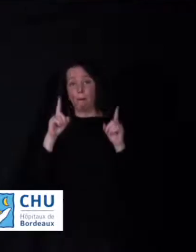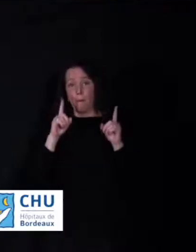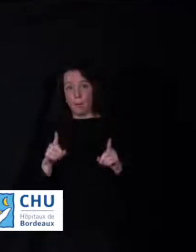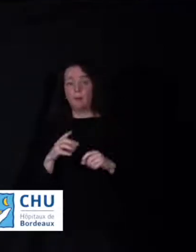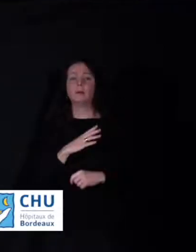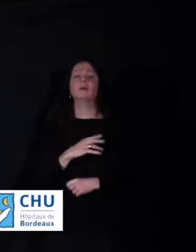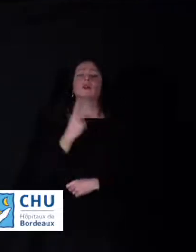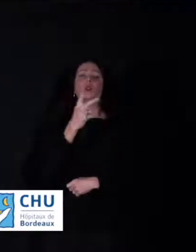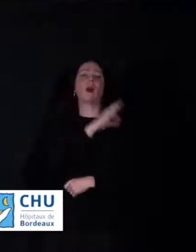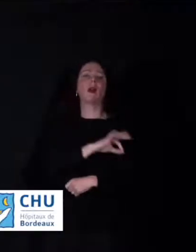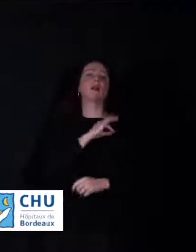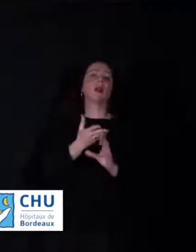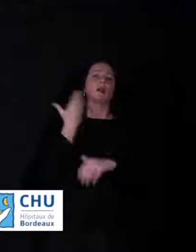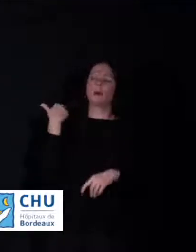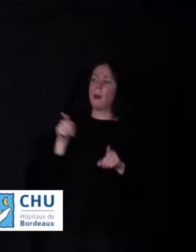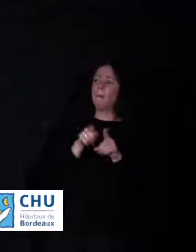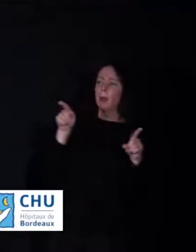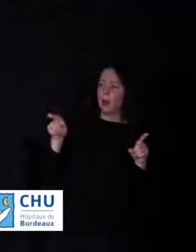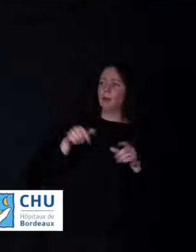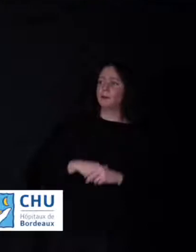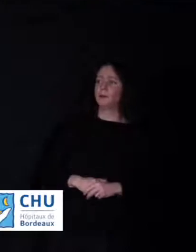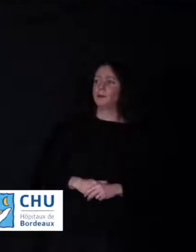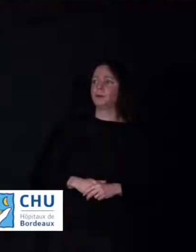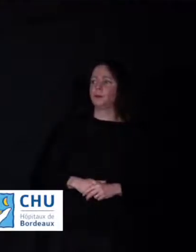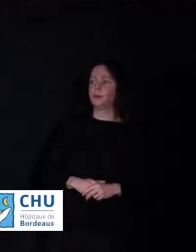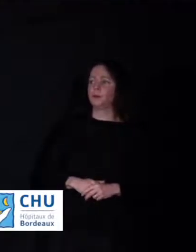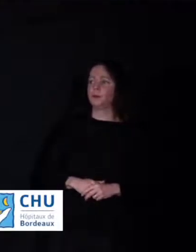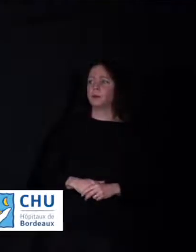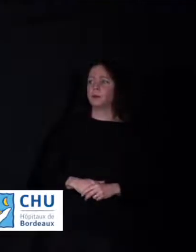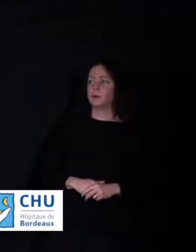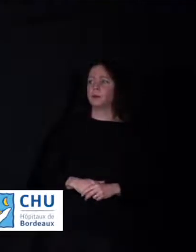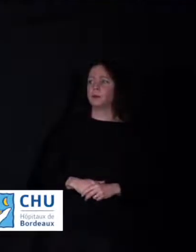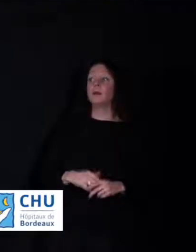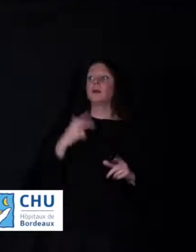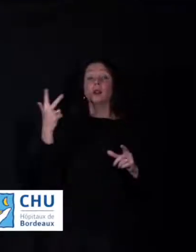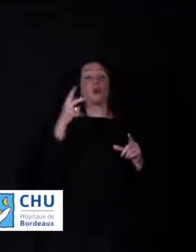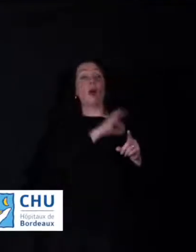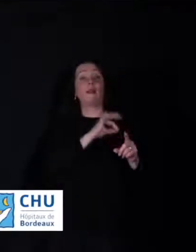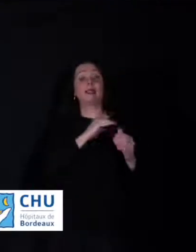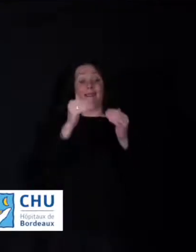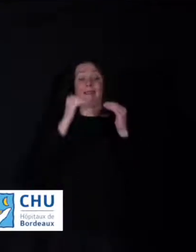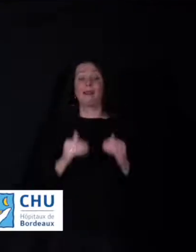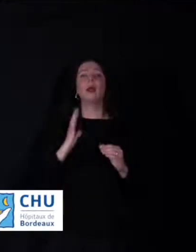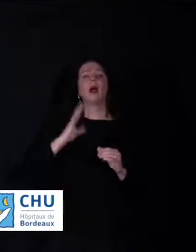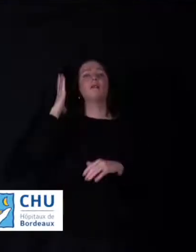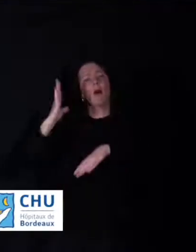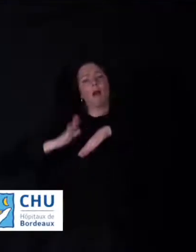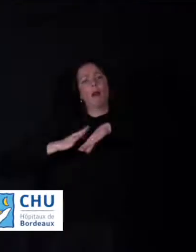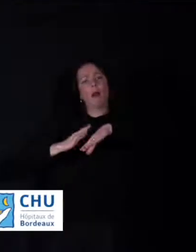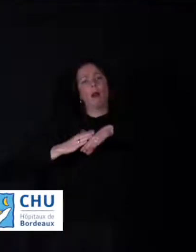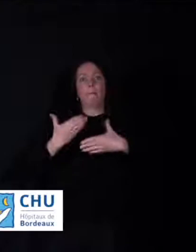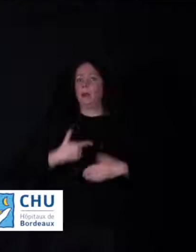3 vaccins historiques ici, diphtérie, tétanos, polio. On va retrouver nos 3 vaccins qui étaient recommandés, qui